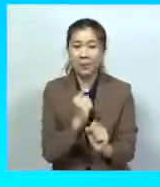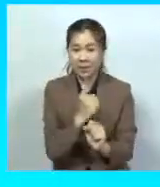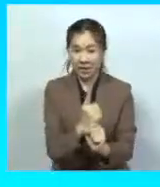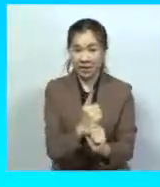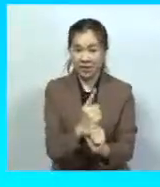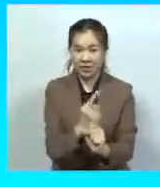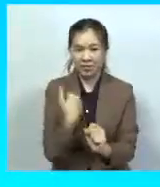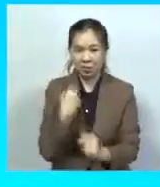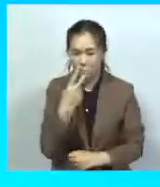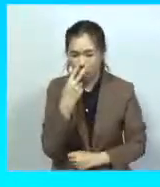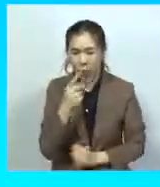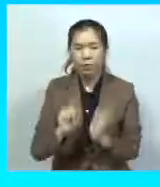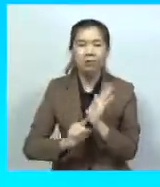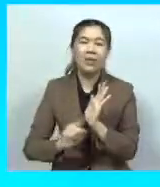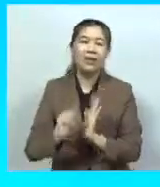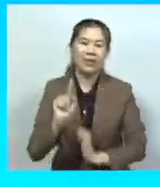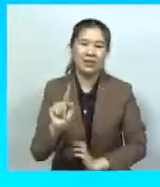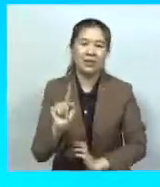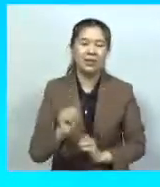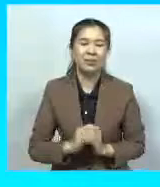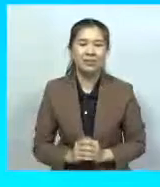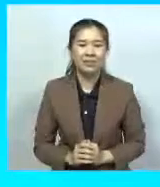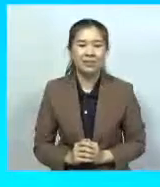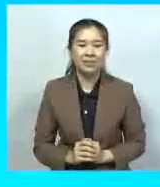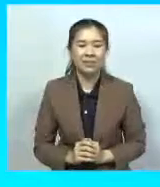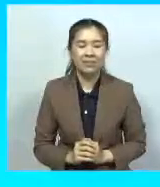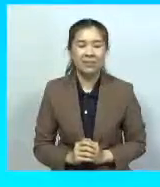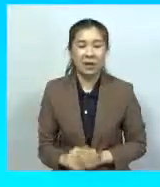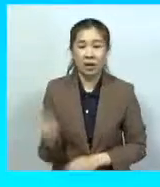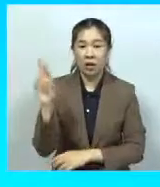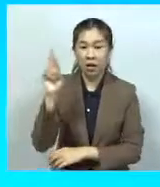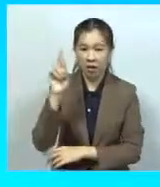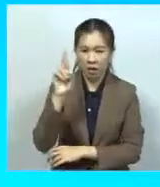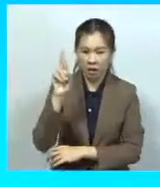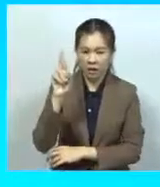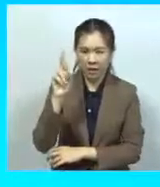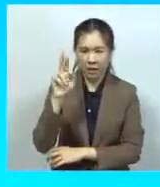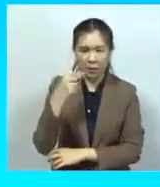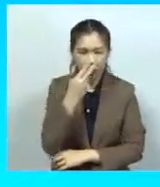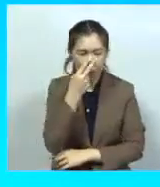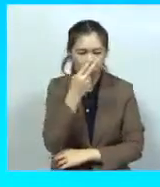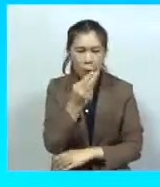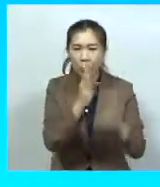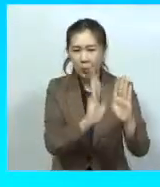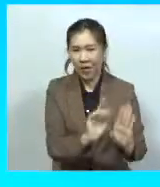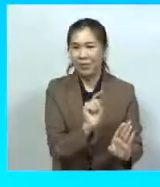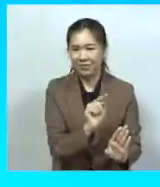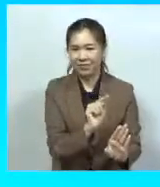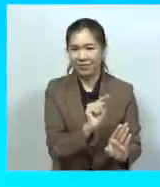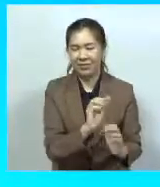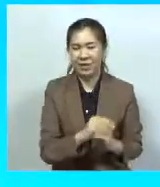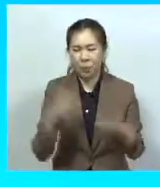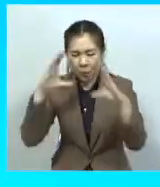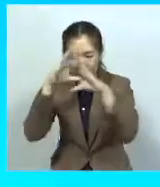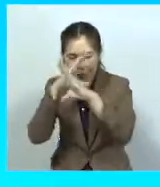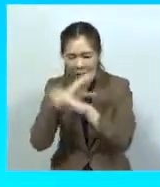เราจะได้ชมบรรยากาศสวยงามแบบนี้แค่ครั้งเดียวเท่านั้นนะคะ คือกลางวันก็ได้บรรยากาศอีก1แบบกลางคืนเนี่ยค่ะคุณผู้ช